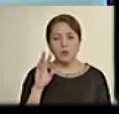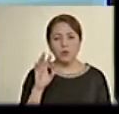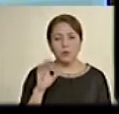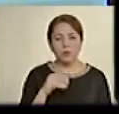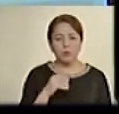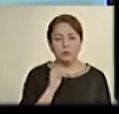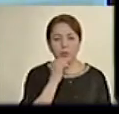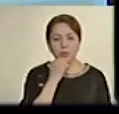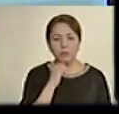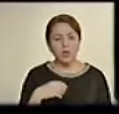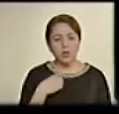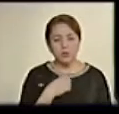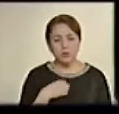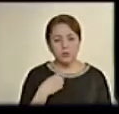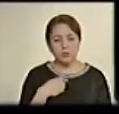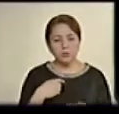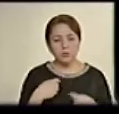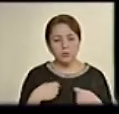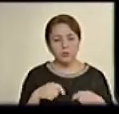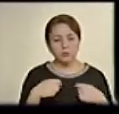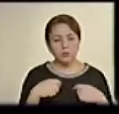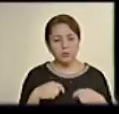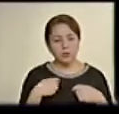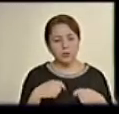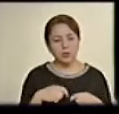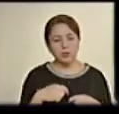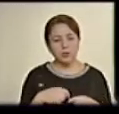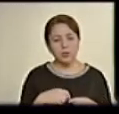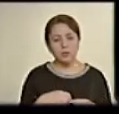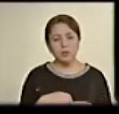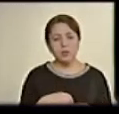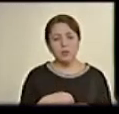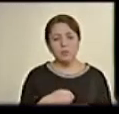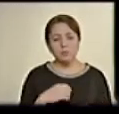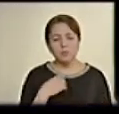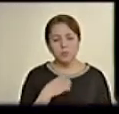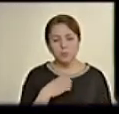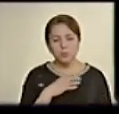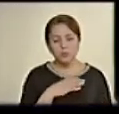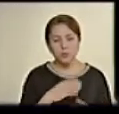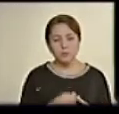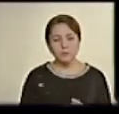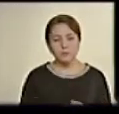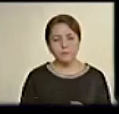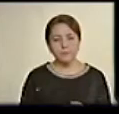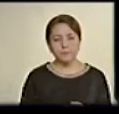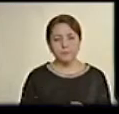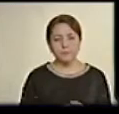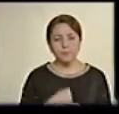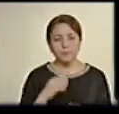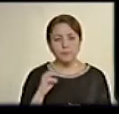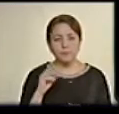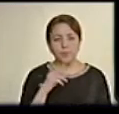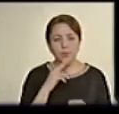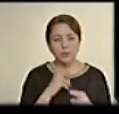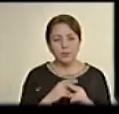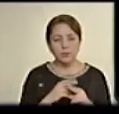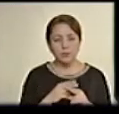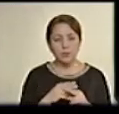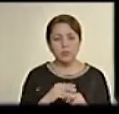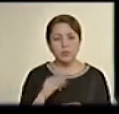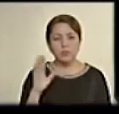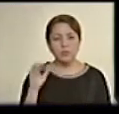asosiy savdogarlarni savdosini yuritadigan matolari bo'lgan. Shuningdek, temirchilik va yog'och